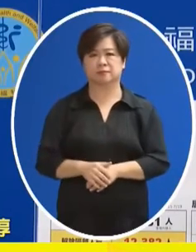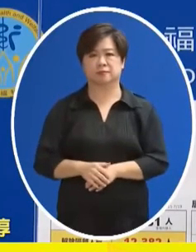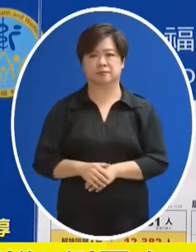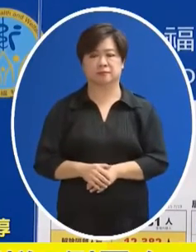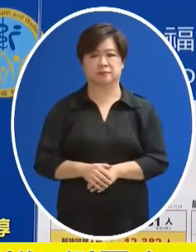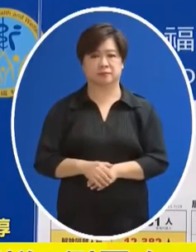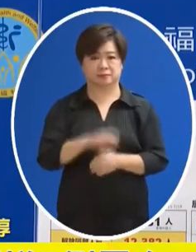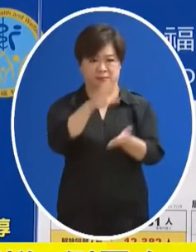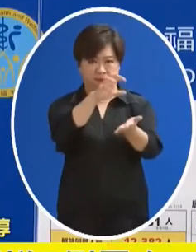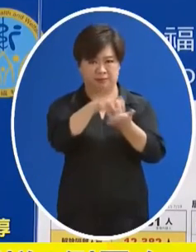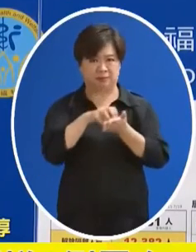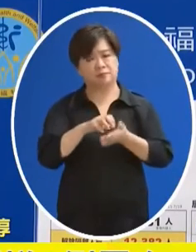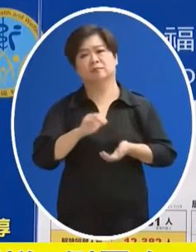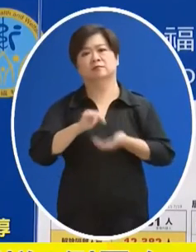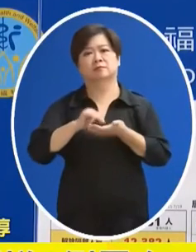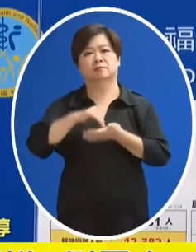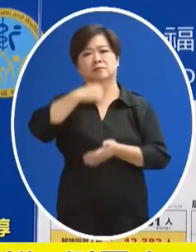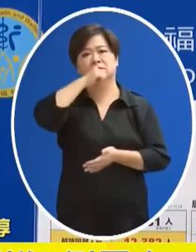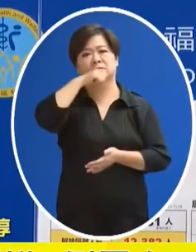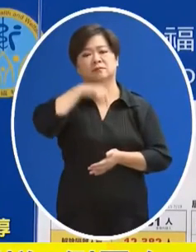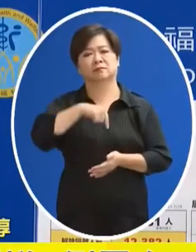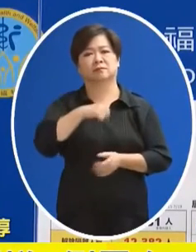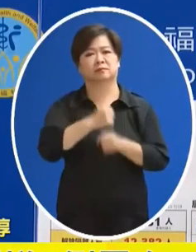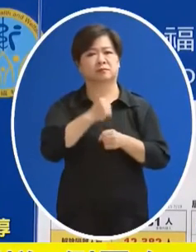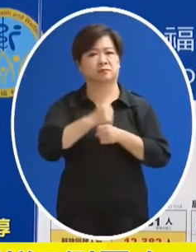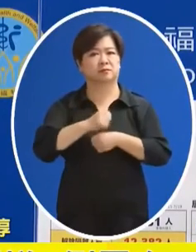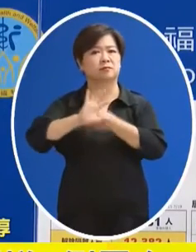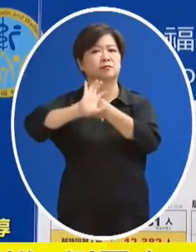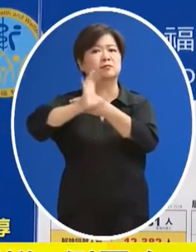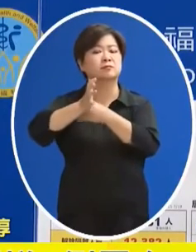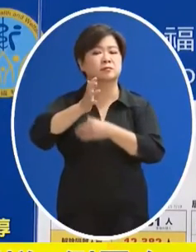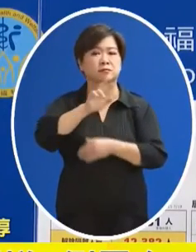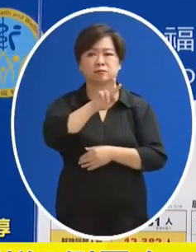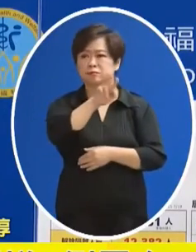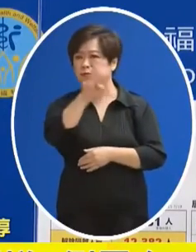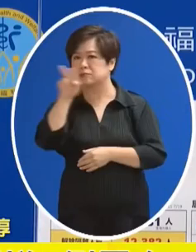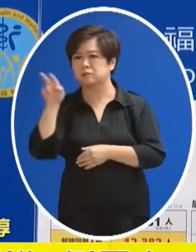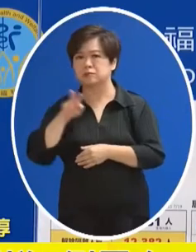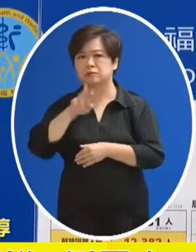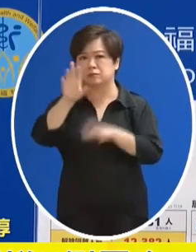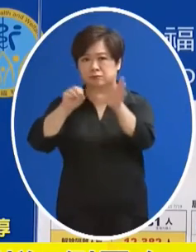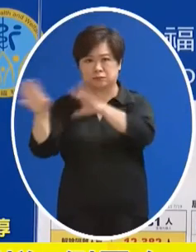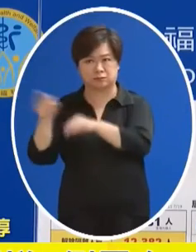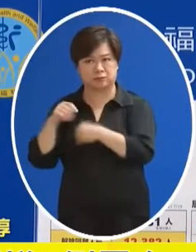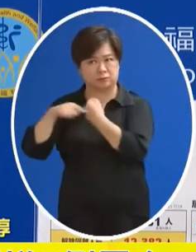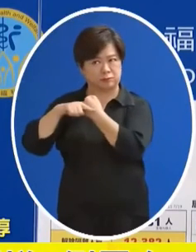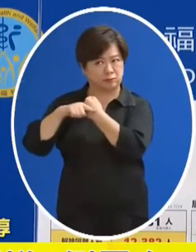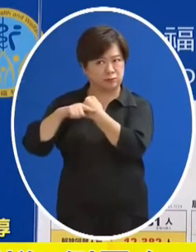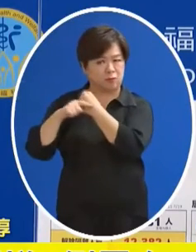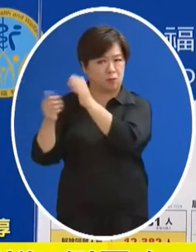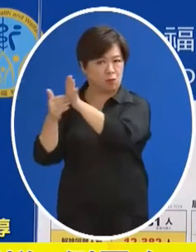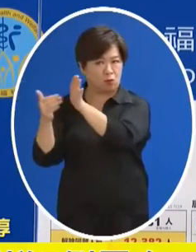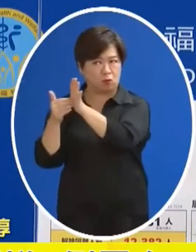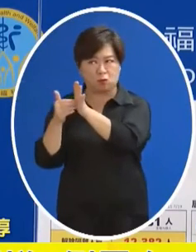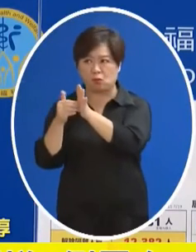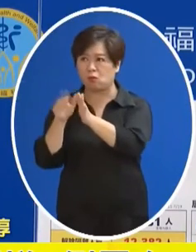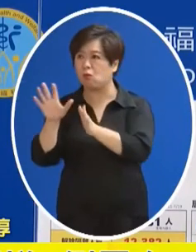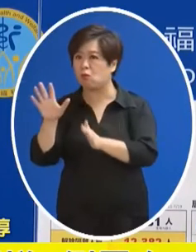料呢，也不是说一定要非要国内的实证资料。那国际上有很好的一些研究，